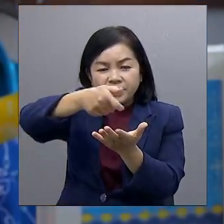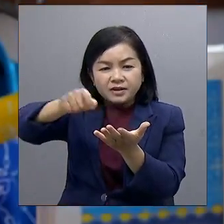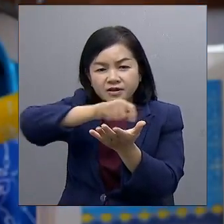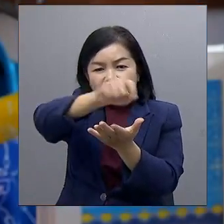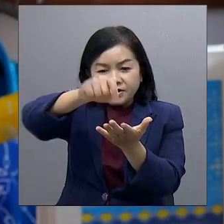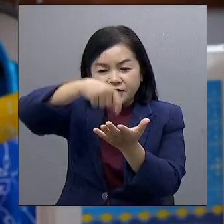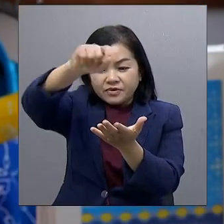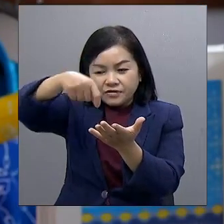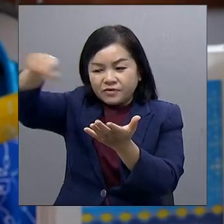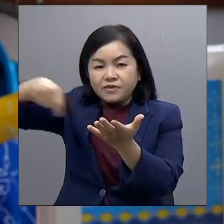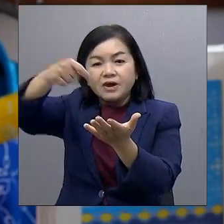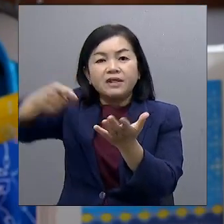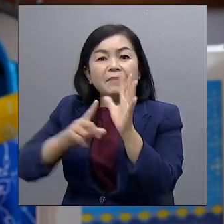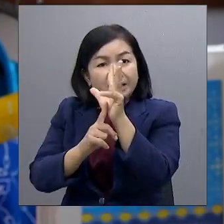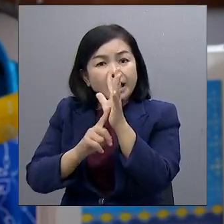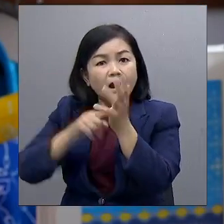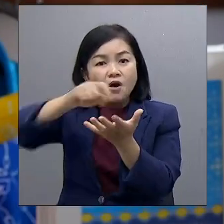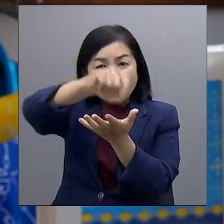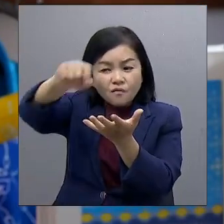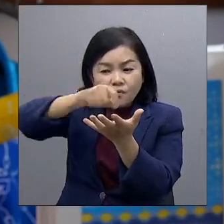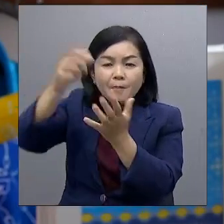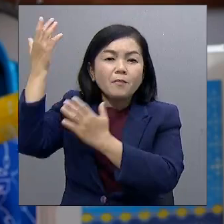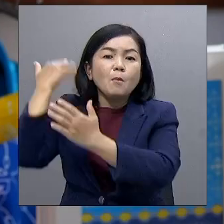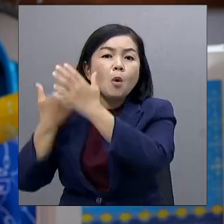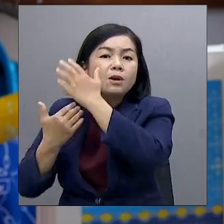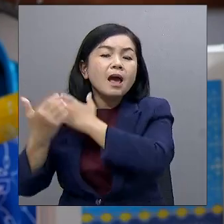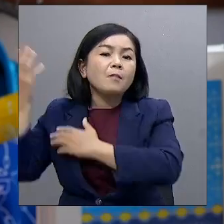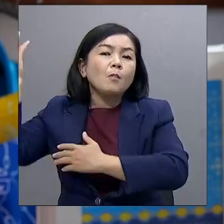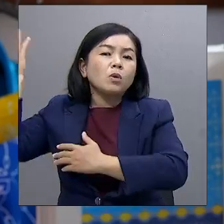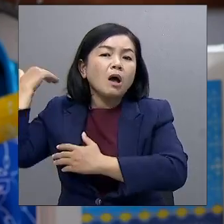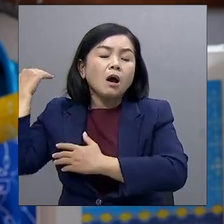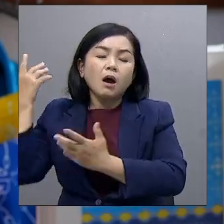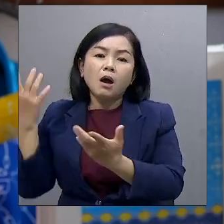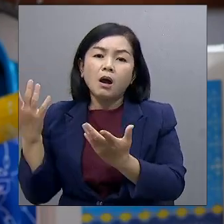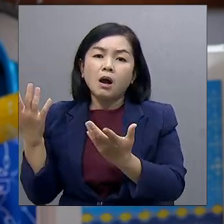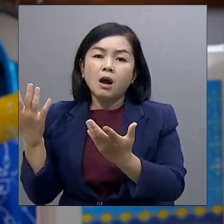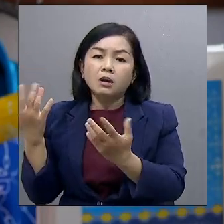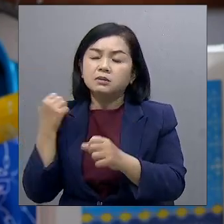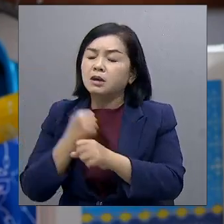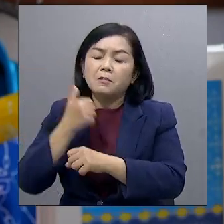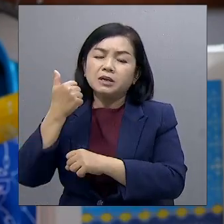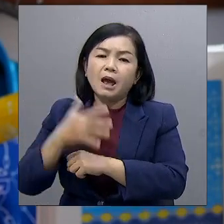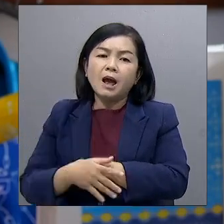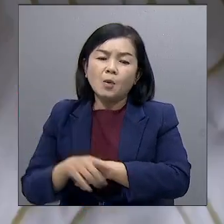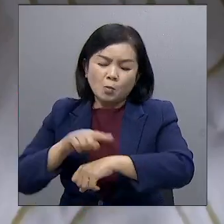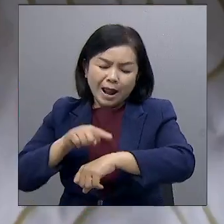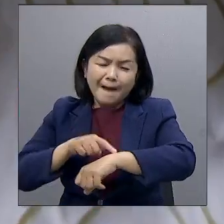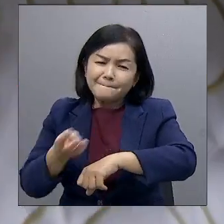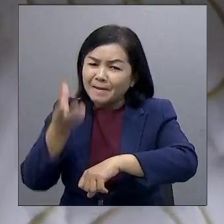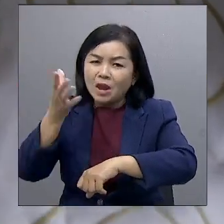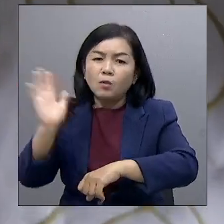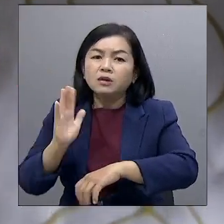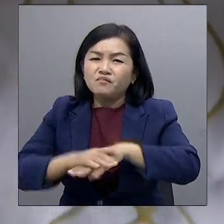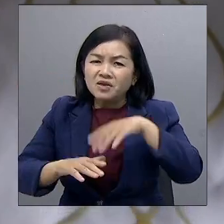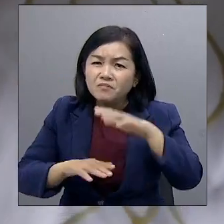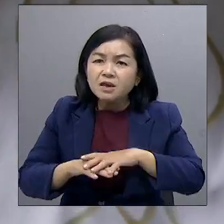ที่เราจะมานั่งเขียนเทียนตามวิธีโบราณในอดีตเนี้ยมันไม่สามารถที่จะคลัดทำได้ภายในเวลาอันรวดเร็วเรา